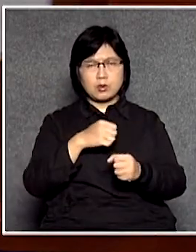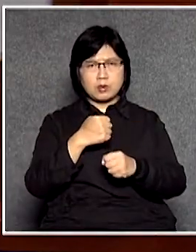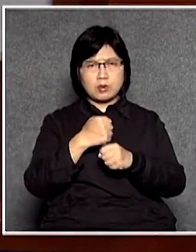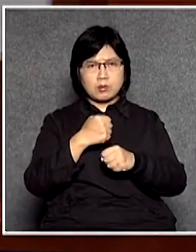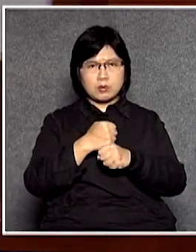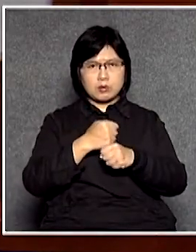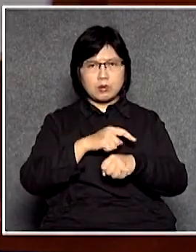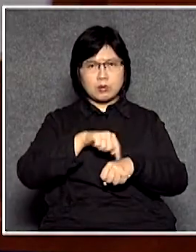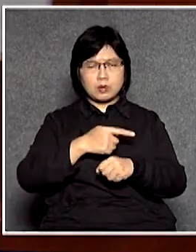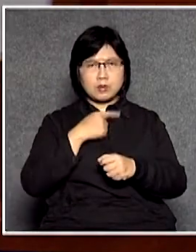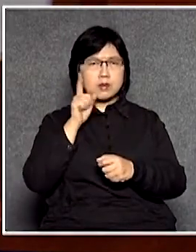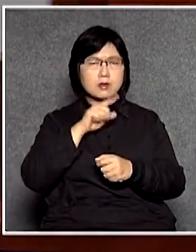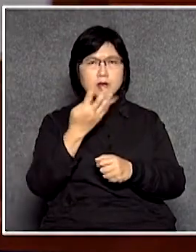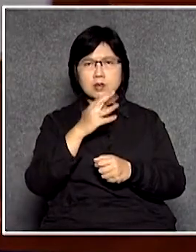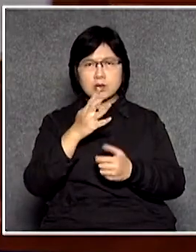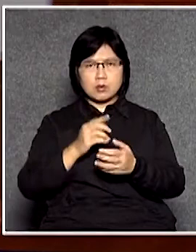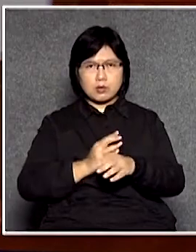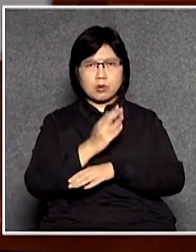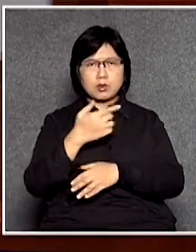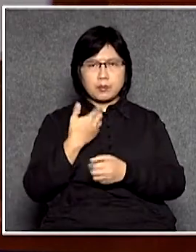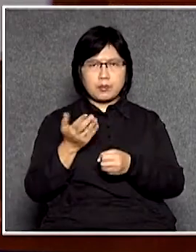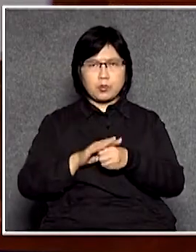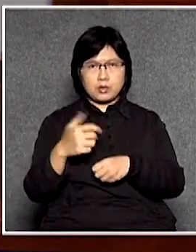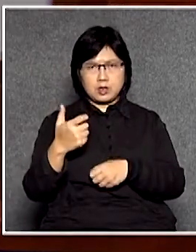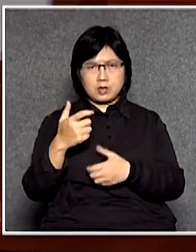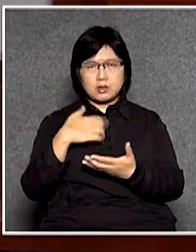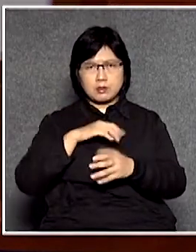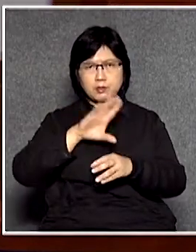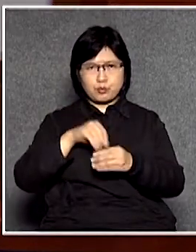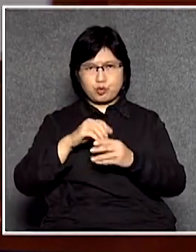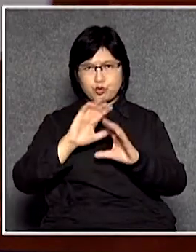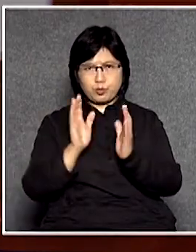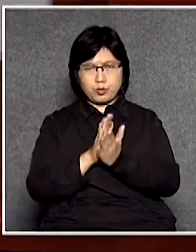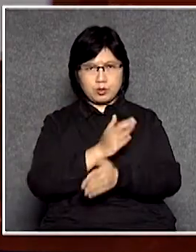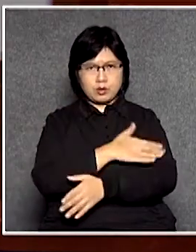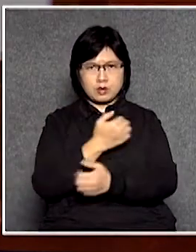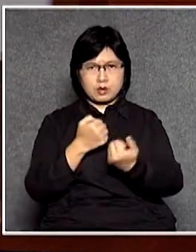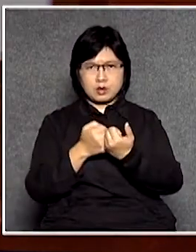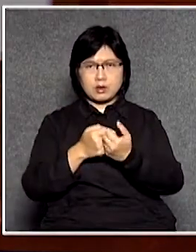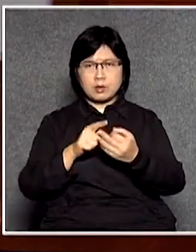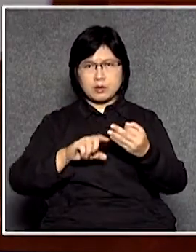为44小时，超时工作必须补薪，涵盖所有雇员，支持陈